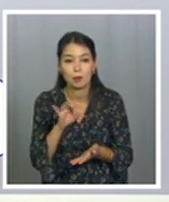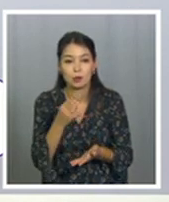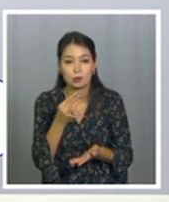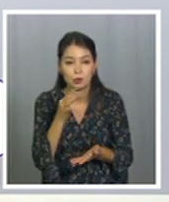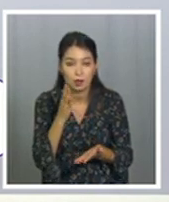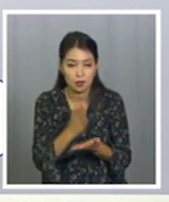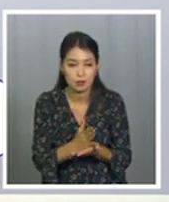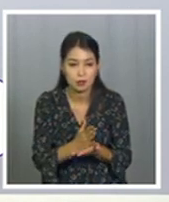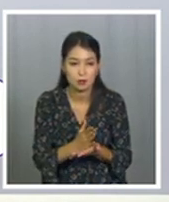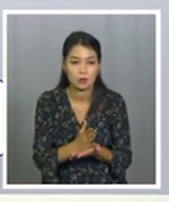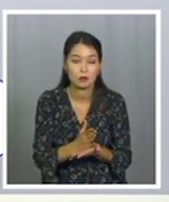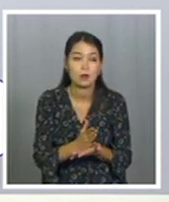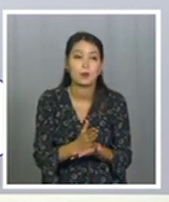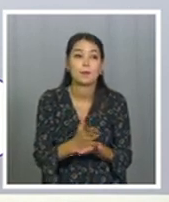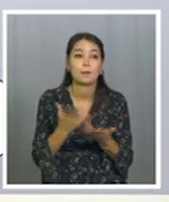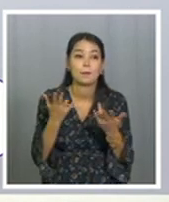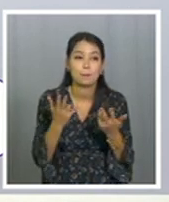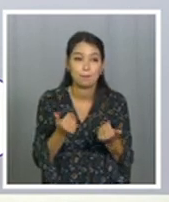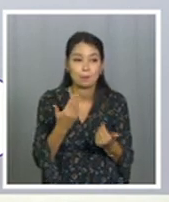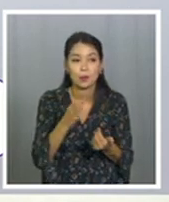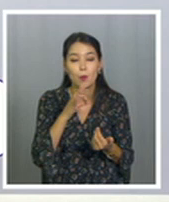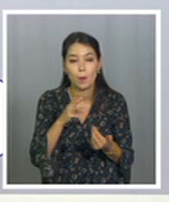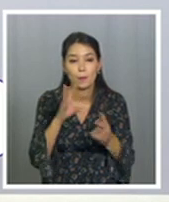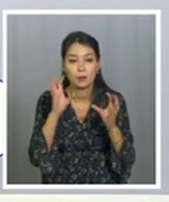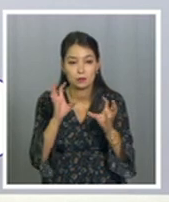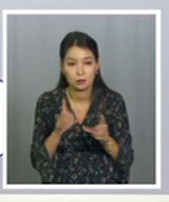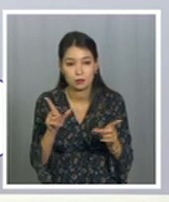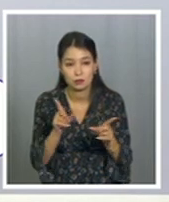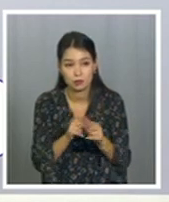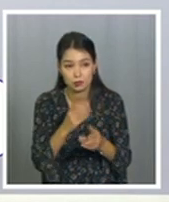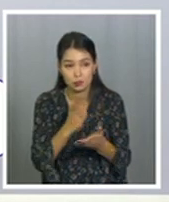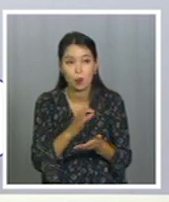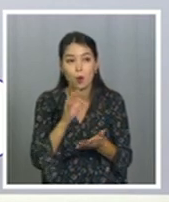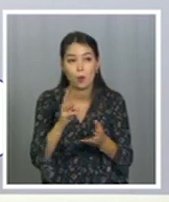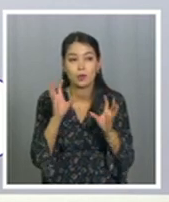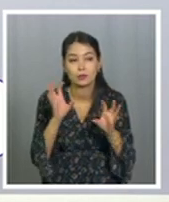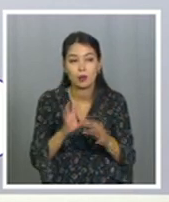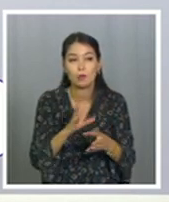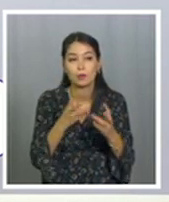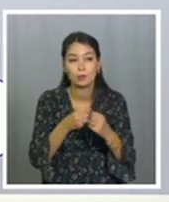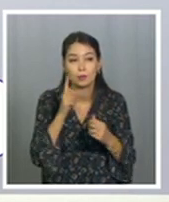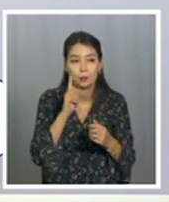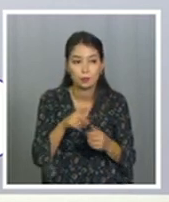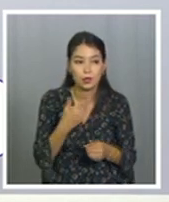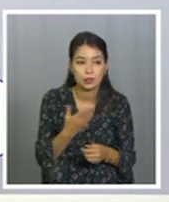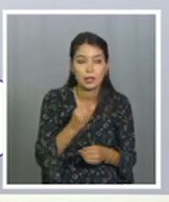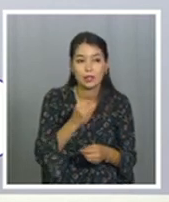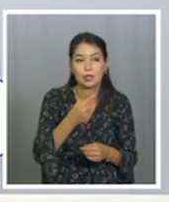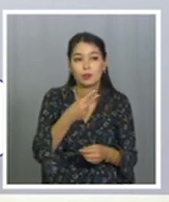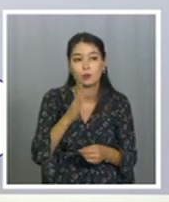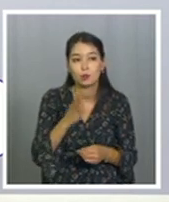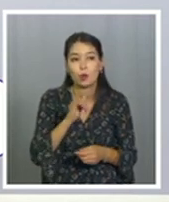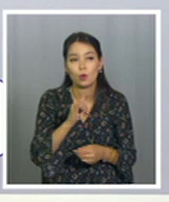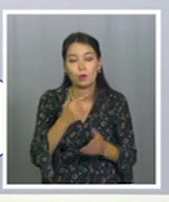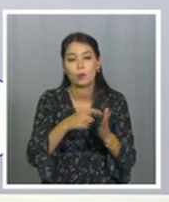елестетеді? Әрине, Ом заңын елестетеді. Ом заңы бойынша біз білеміз, I тең болады U бөлінген